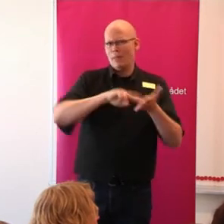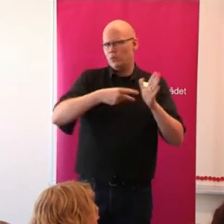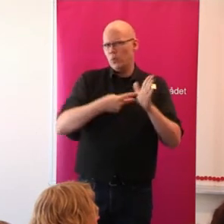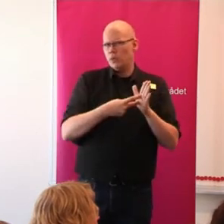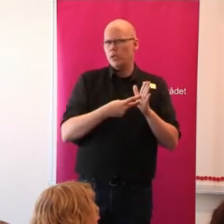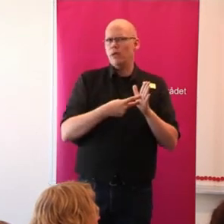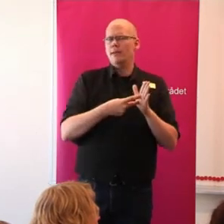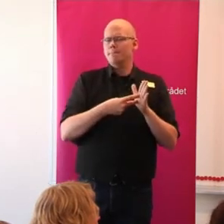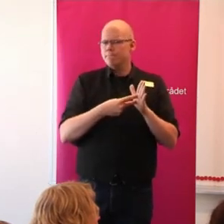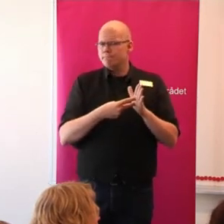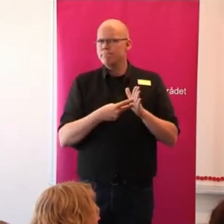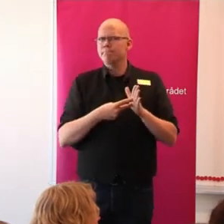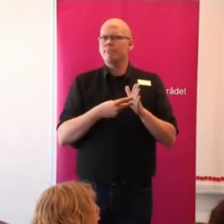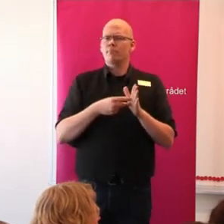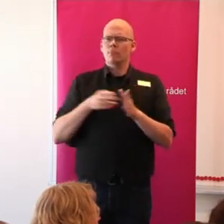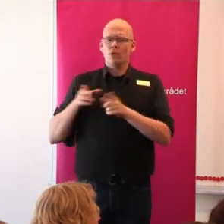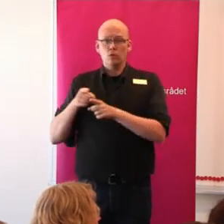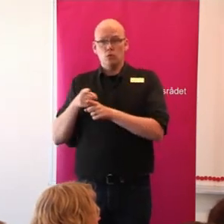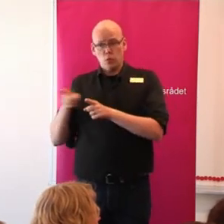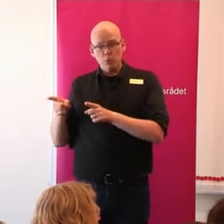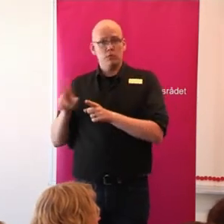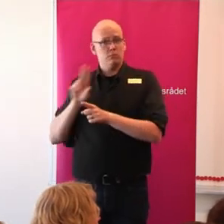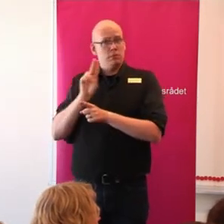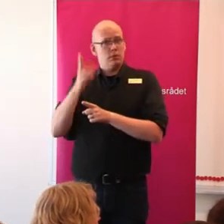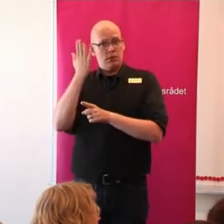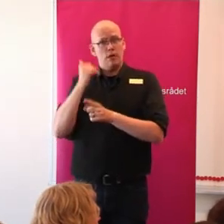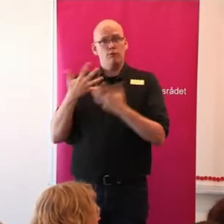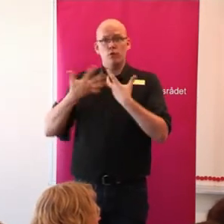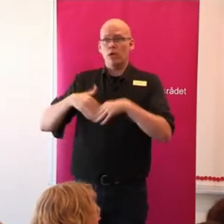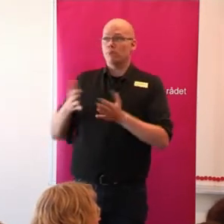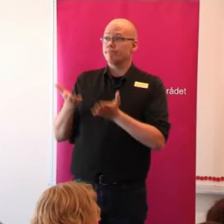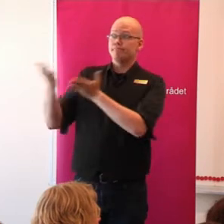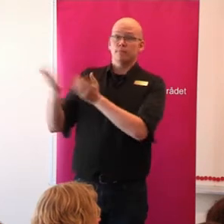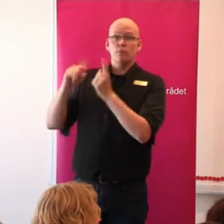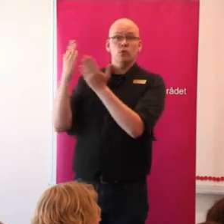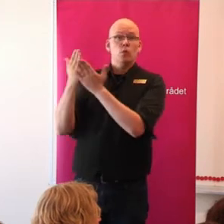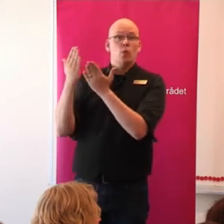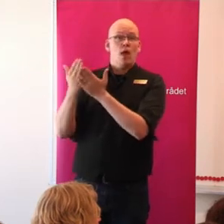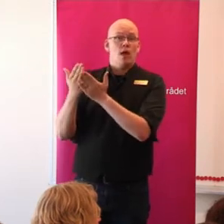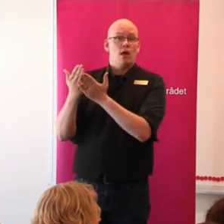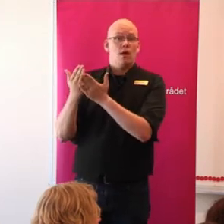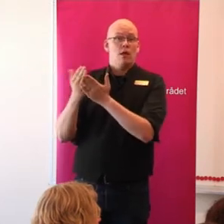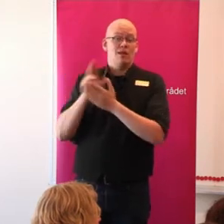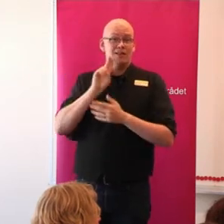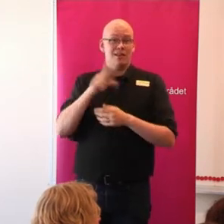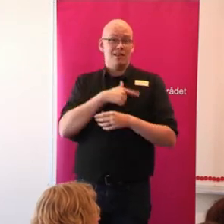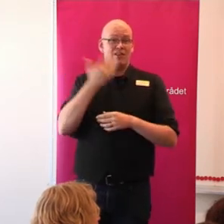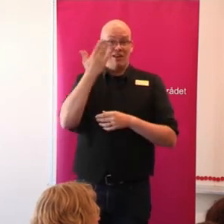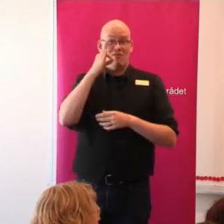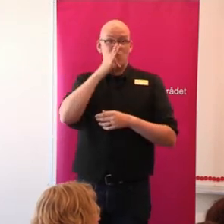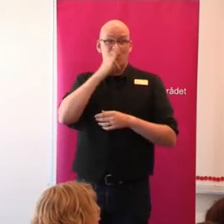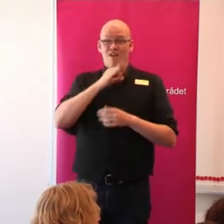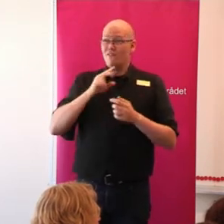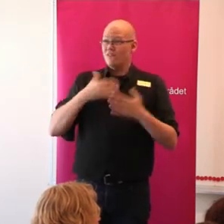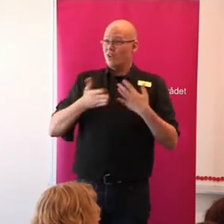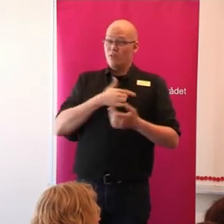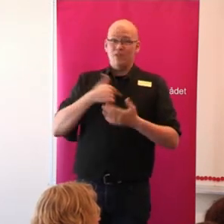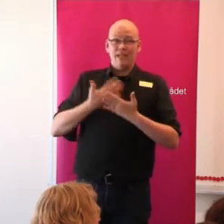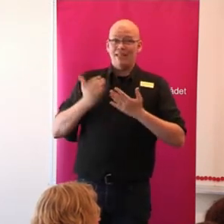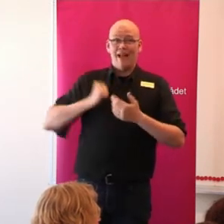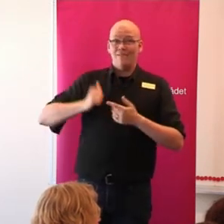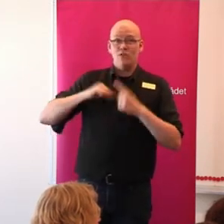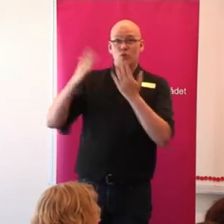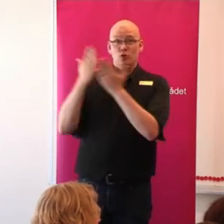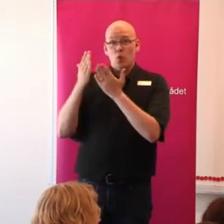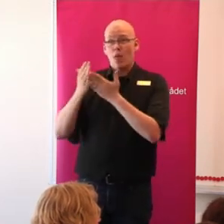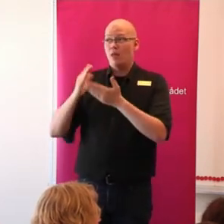undervisningsmetodiken och pedagogiken absolut skulle fungera i folkhögskolan. Egentligen kan man till och med fråga, varför använder man inte folkhögskolepedagogiken